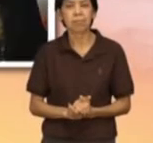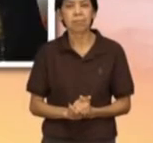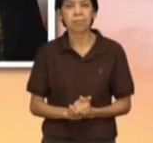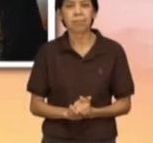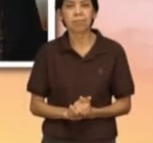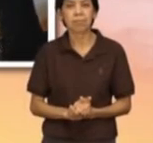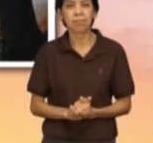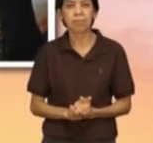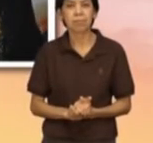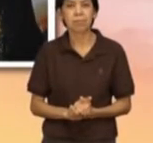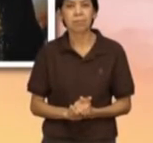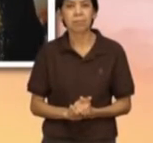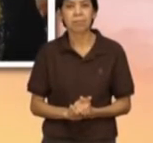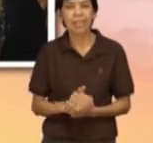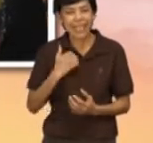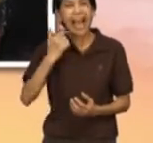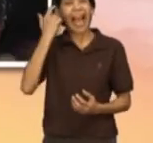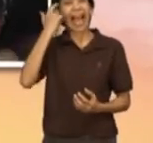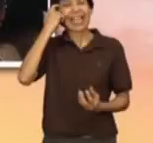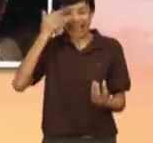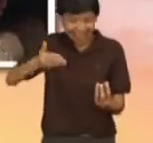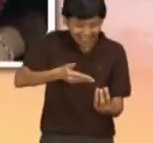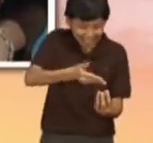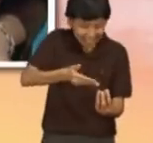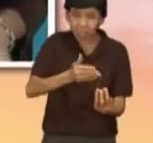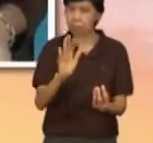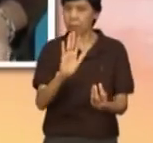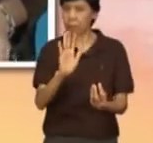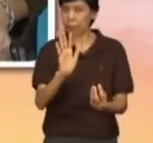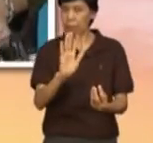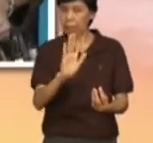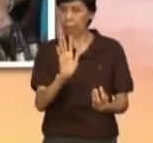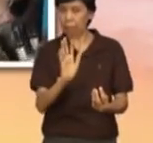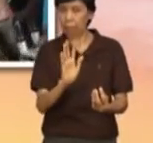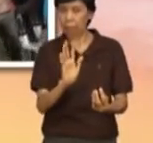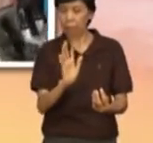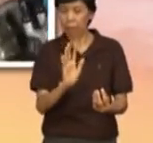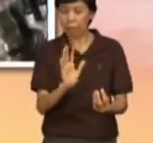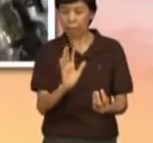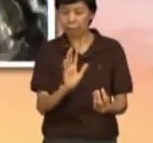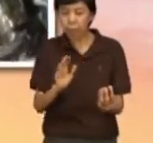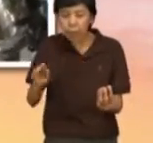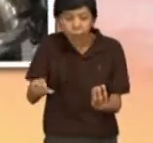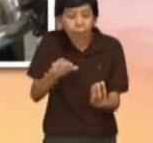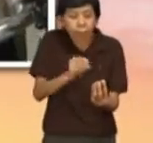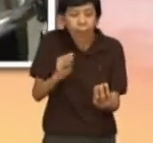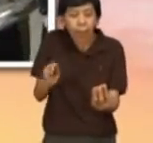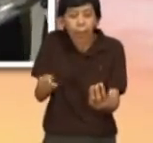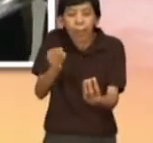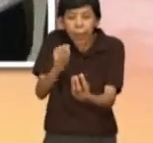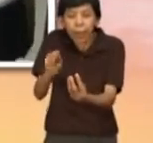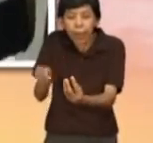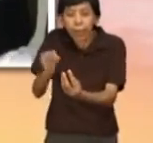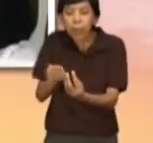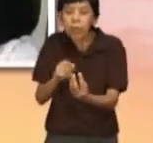ตนเองเนี่ยจะนึกว่าโรยราดไปเลย อ๋อไม่ได้ ราดทั้งหน้าไปเลย ไม่เคยตะโก ้อ๋ออ ันนี้มันแ